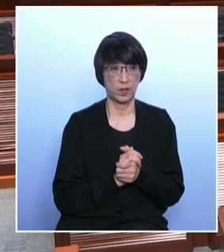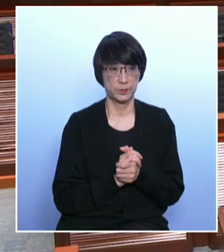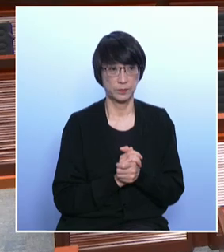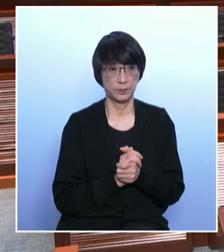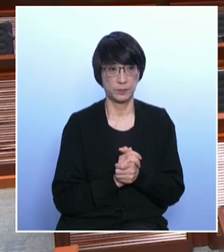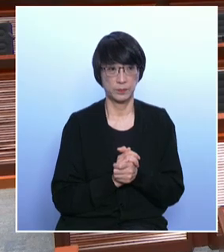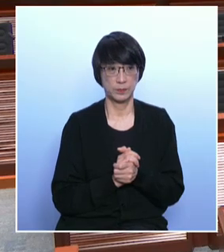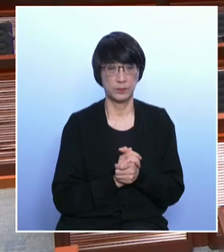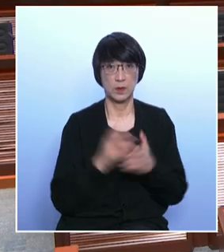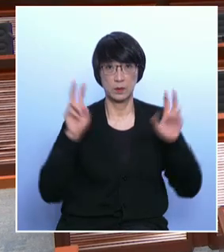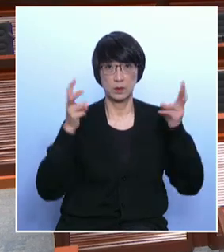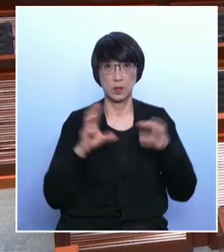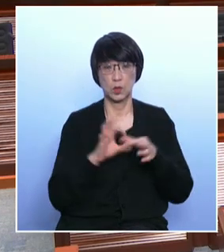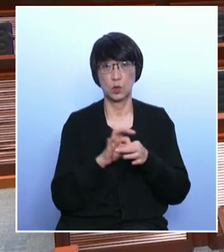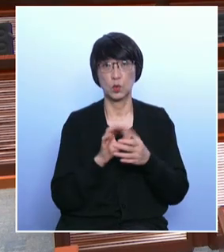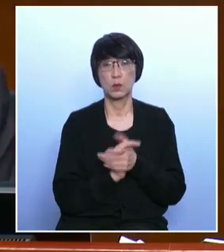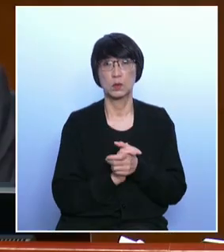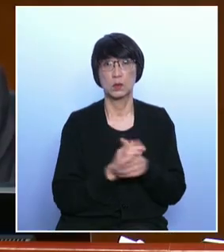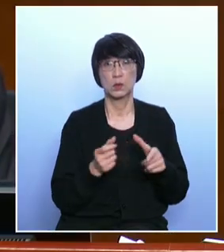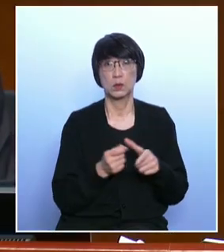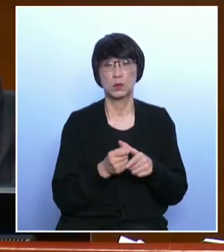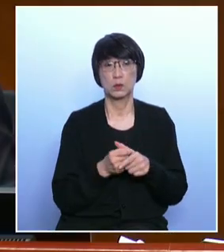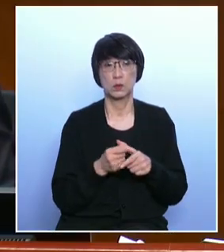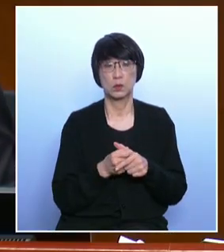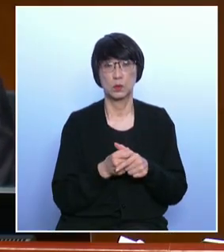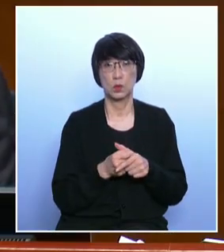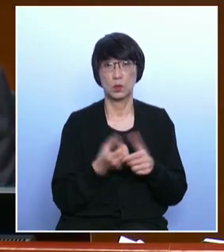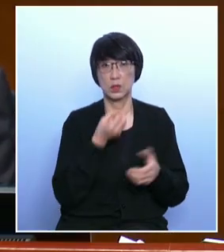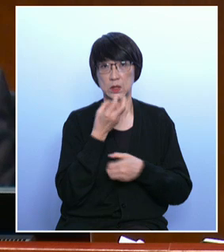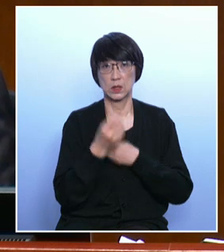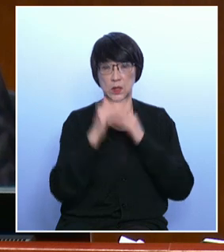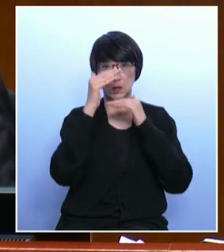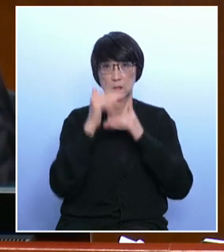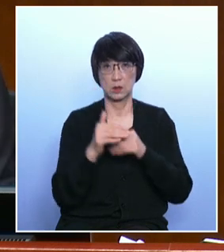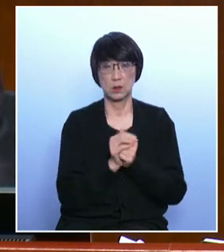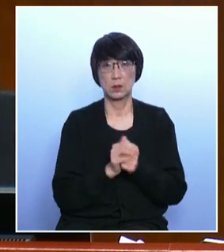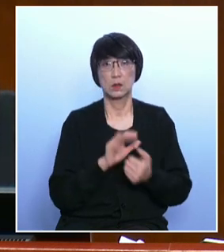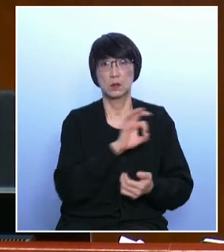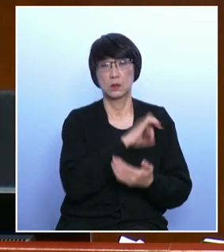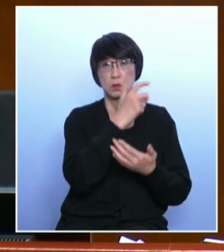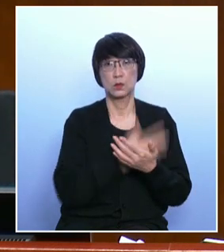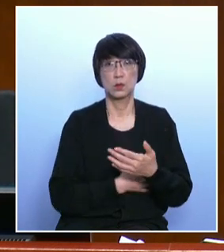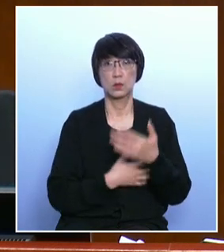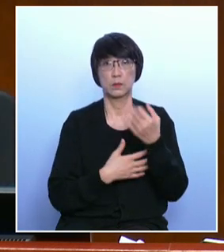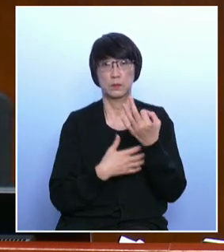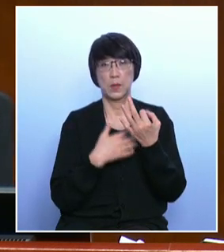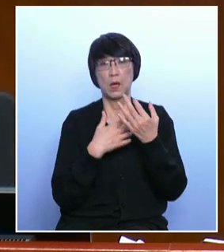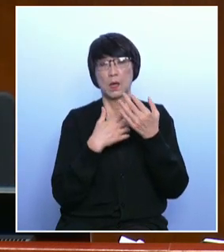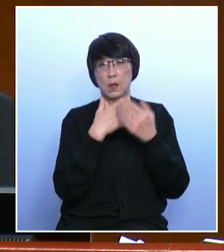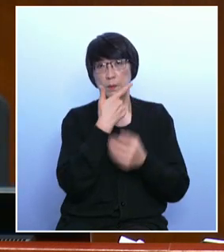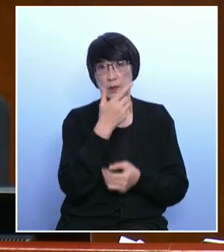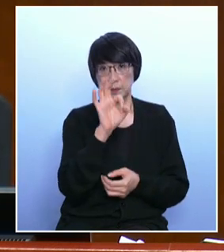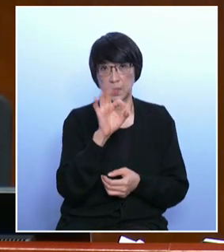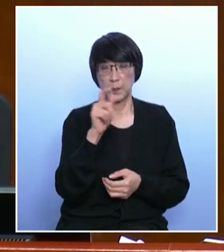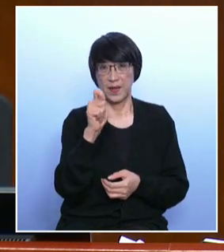好，由於呢個議題係涉及公務建設。 This agenda item relates to public works proposal, so in accordance